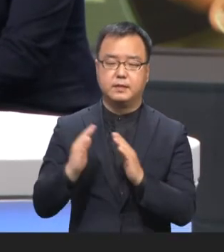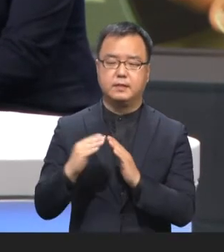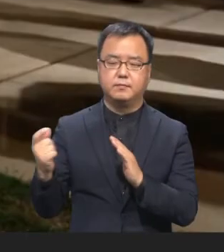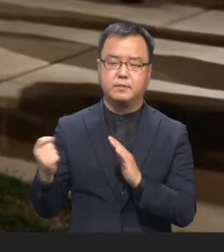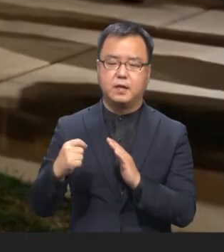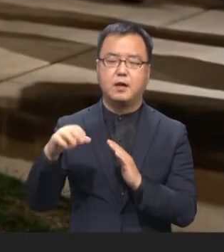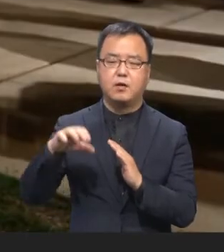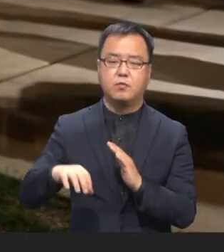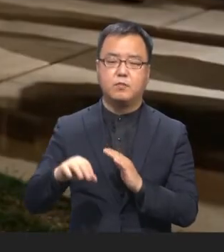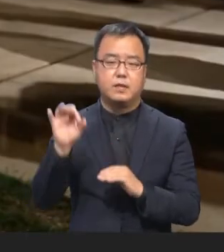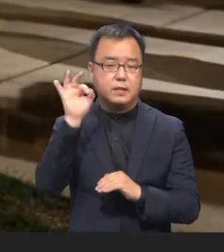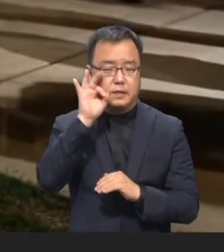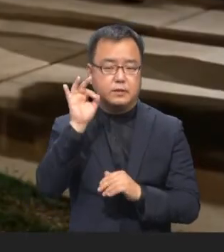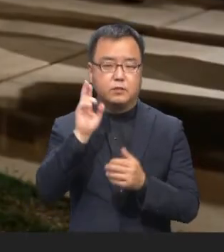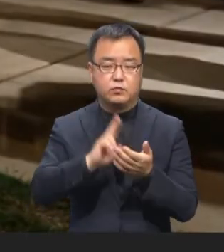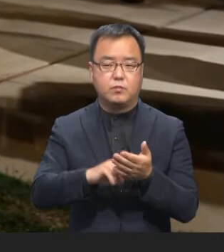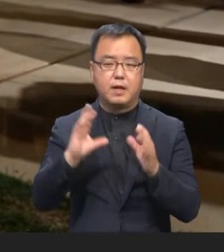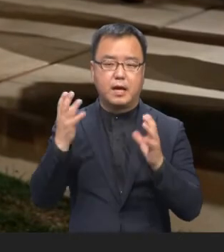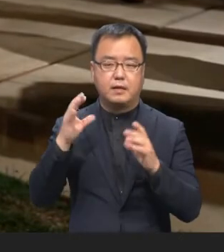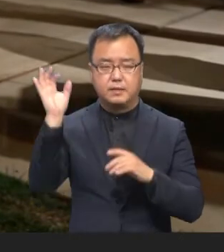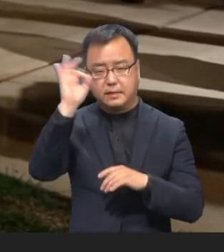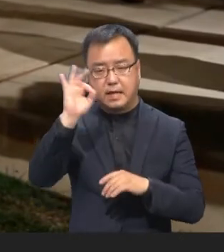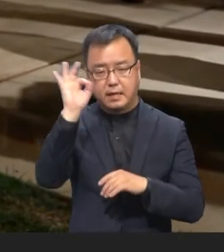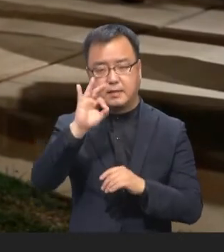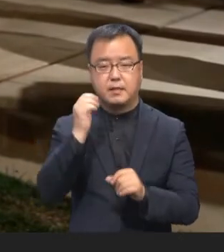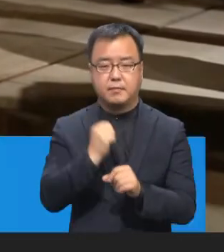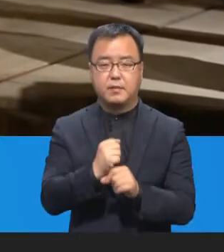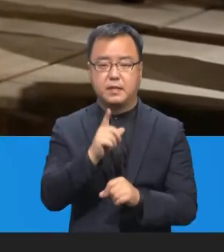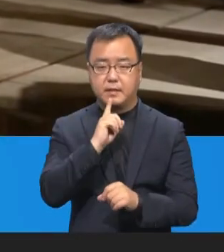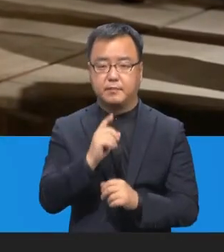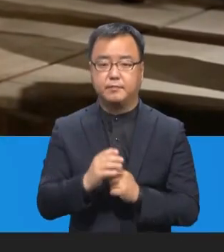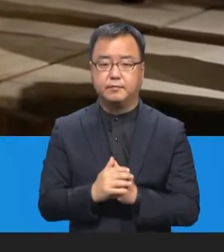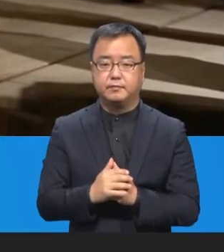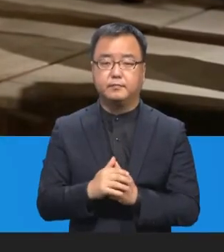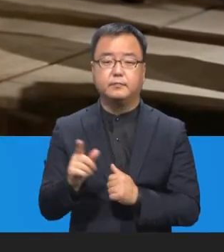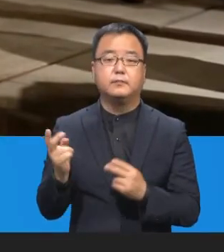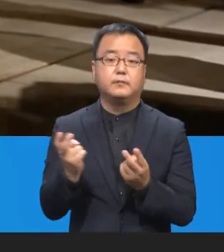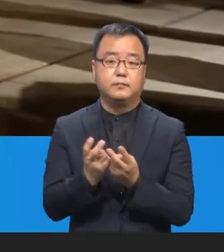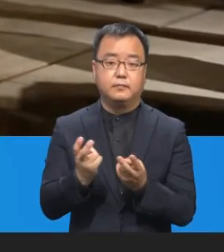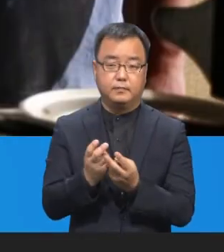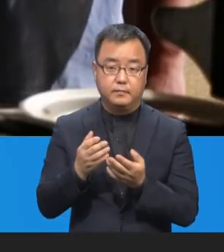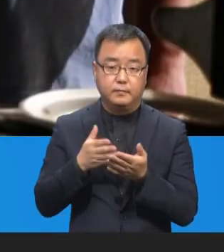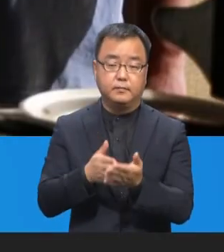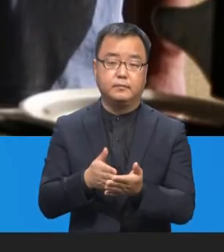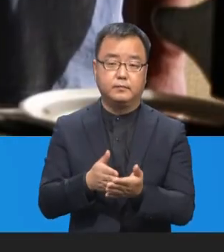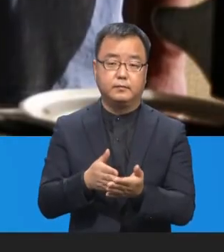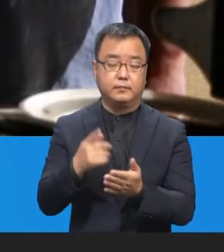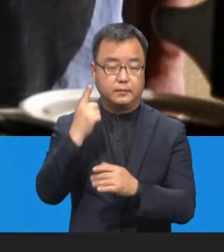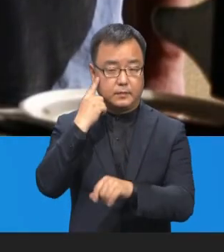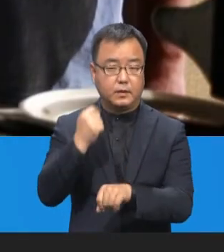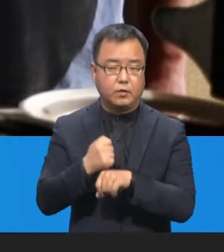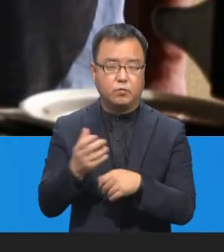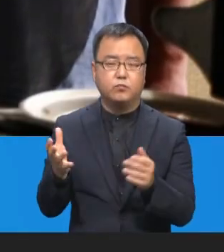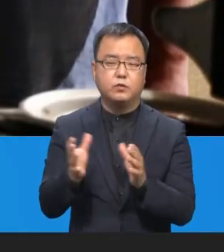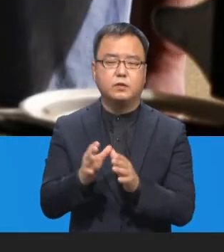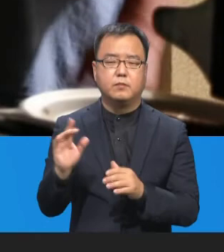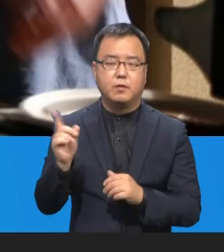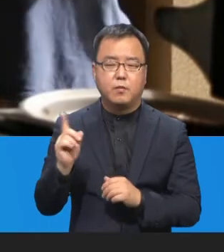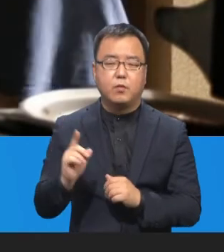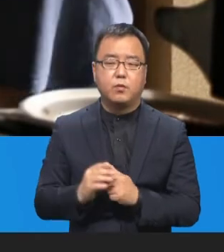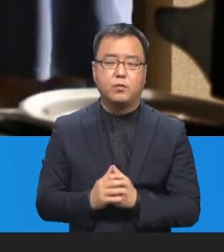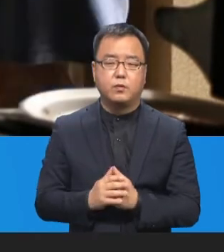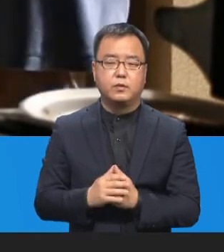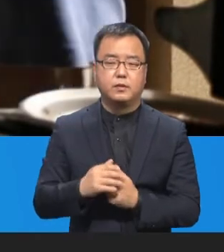사탕을 숨긴 다음 아이들이 찾도록 하는 겁니다 어이 방식의 세안한 노스웨스턴 대학 페임 버그 2대 크레이그가 피드 교수는